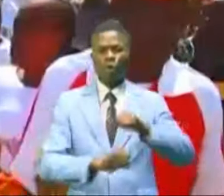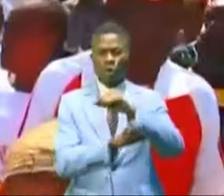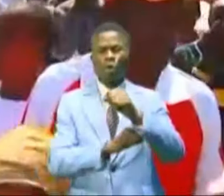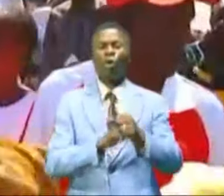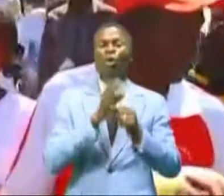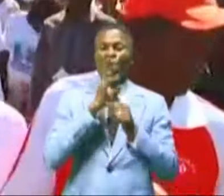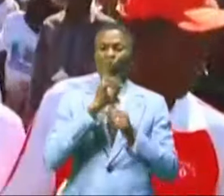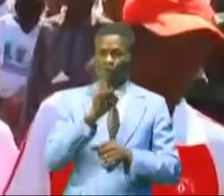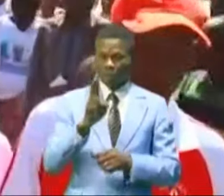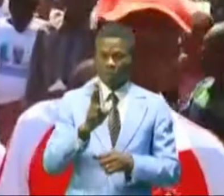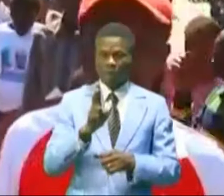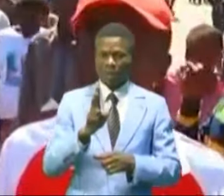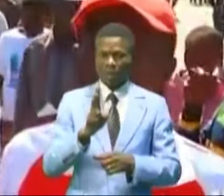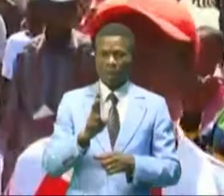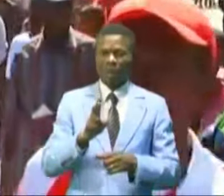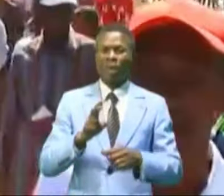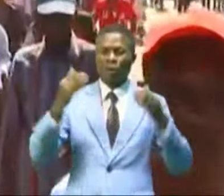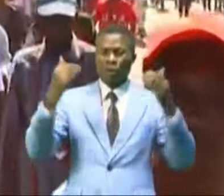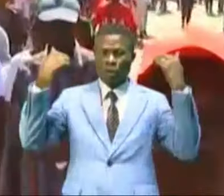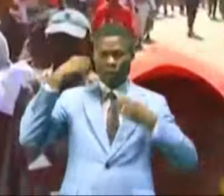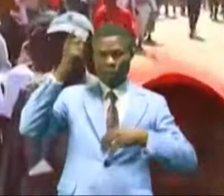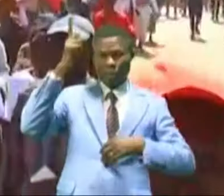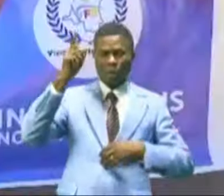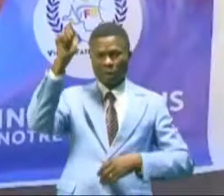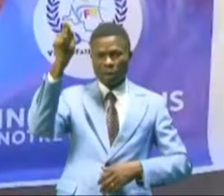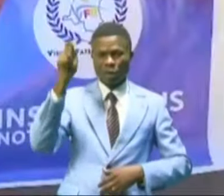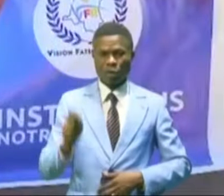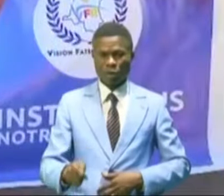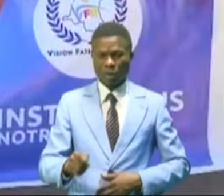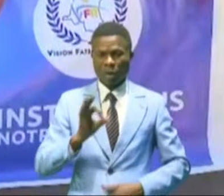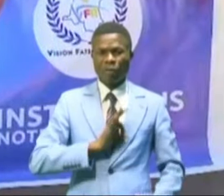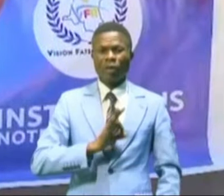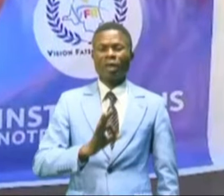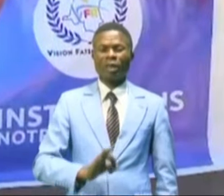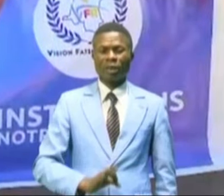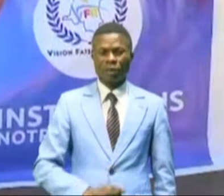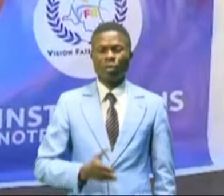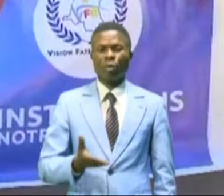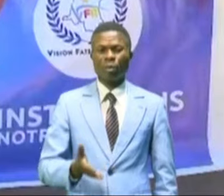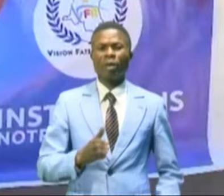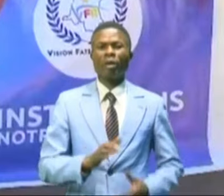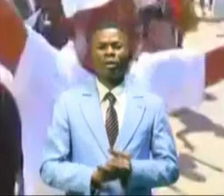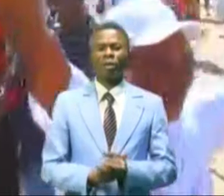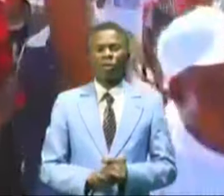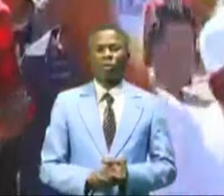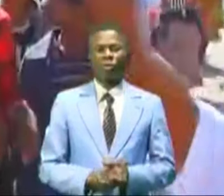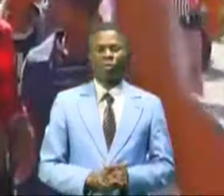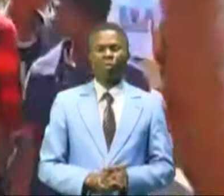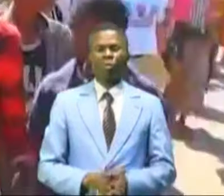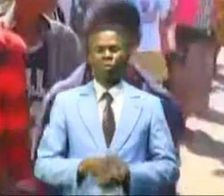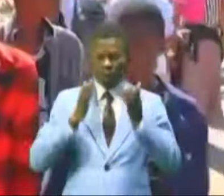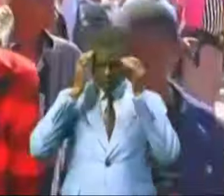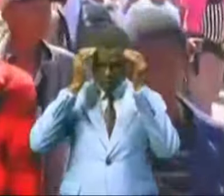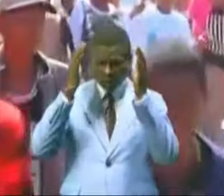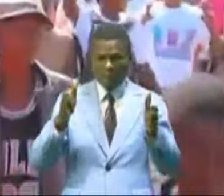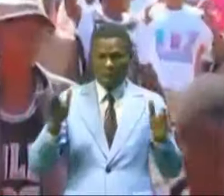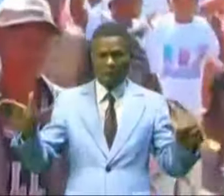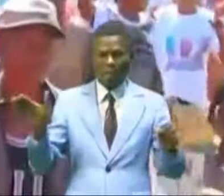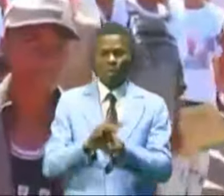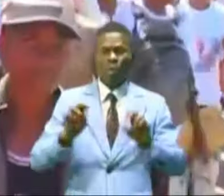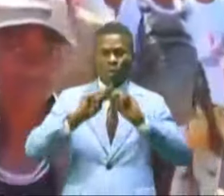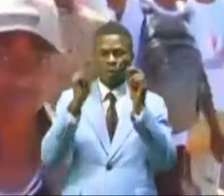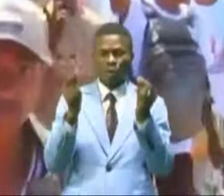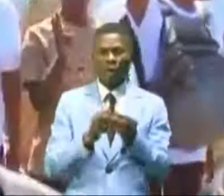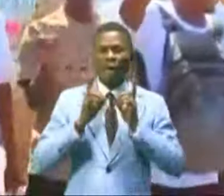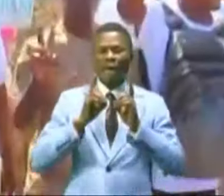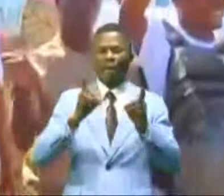total au commandant suprême de FARDC, Félix-Antoine Tshisekedi, noyé dans la foule, conquis par son